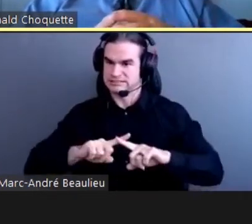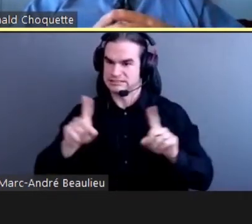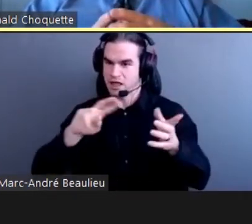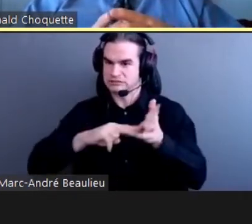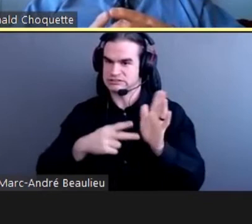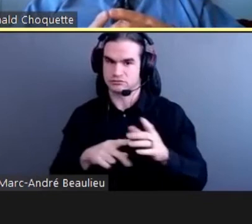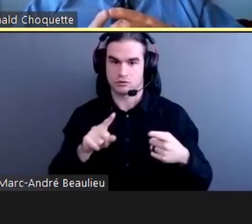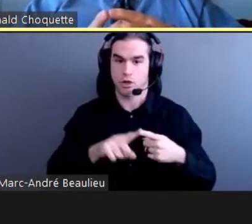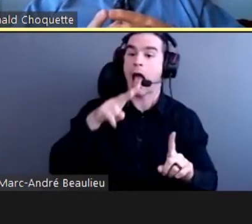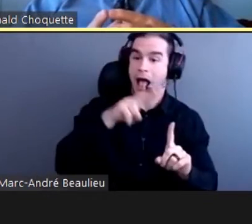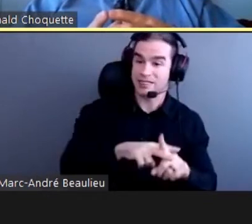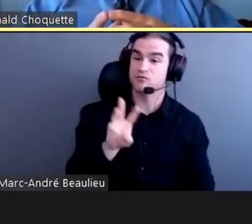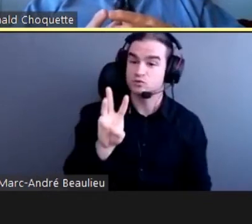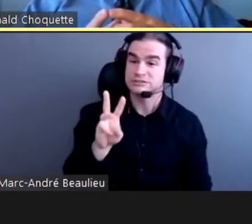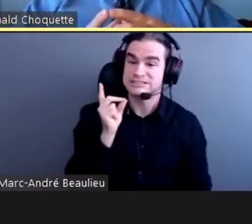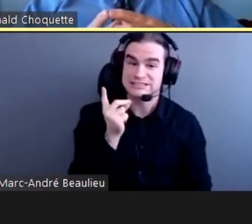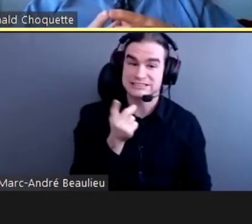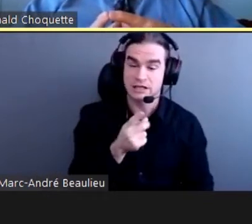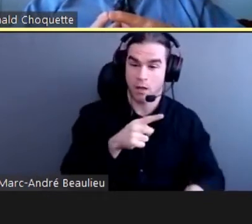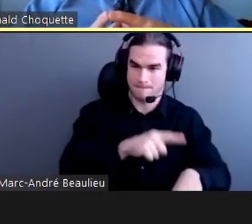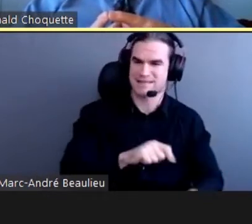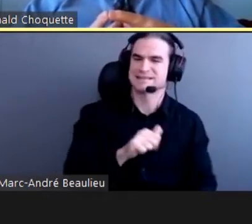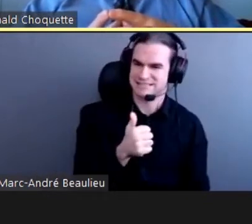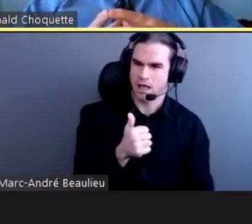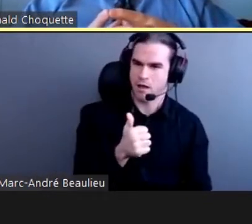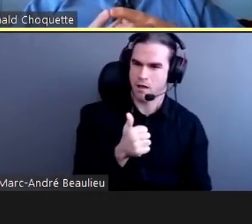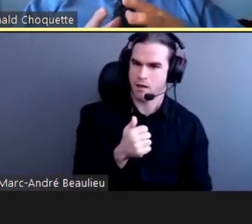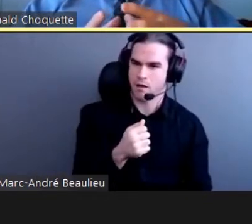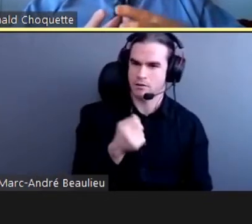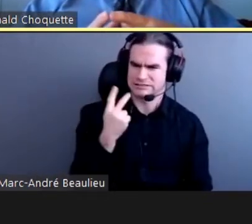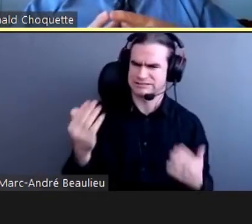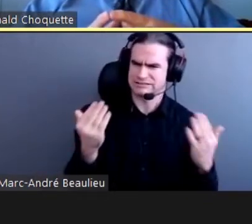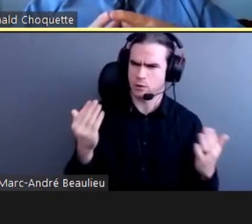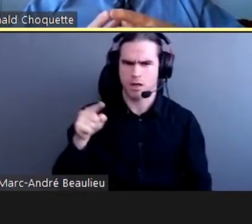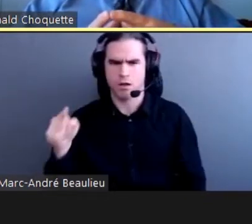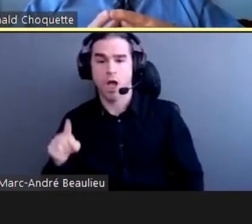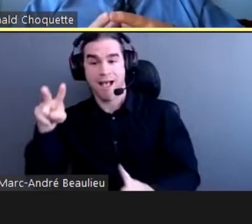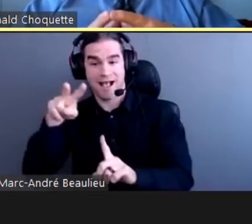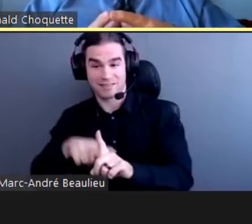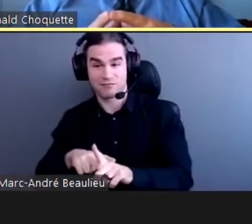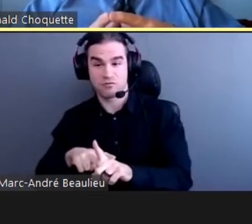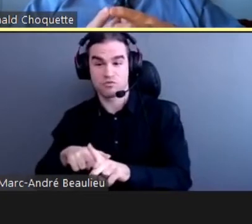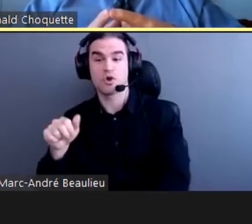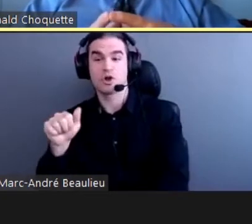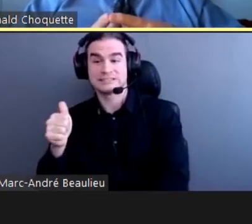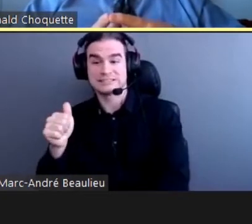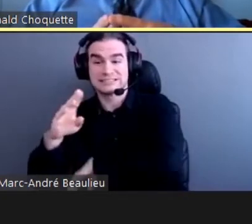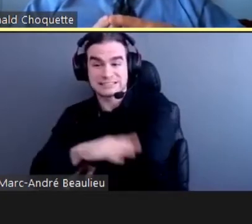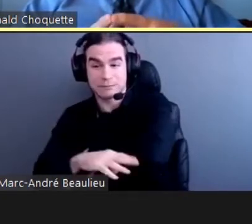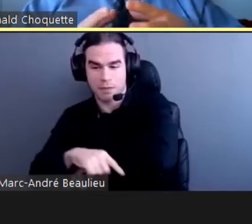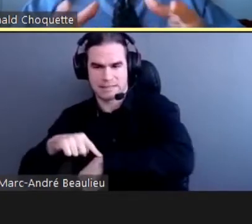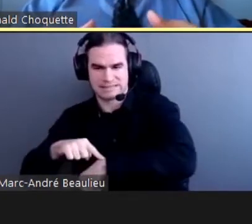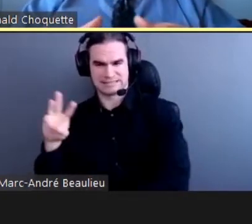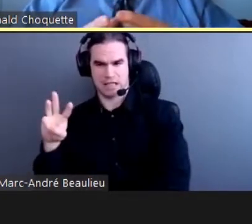un rendez-vous le 6 décembre à 10 heures par rapport tu as un rendez-vous le 10 septembre à 6